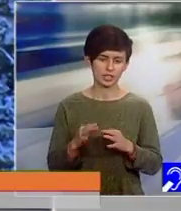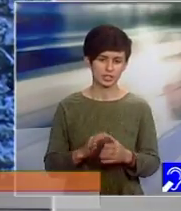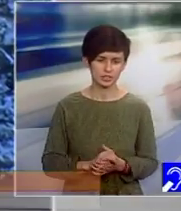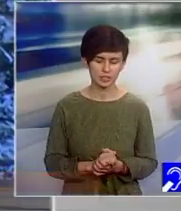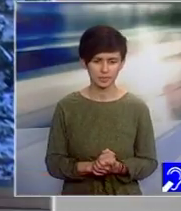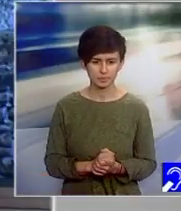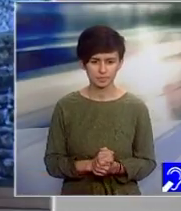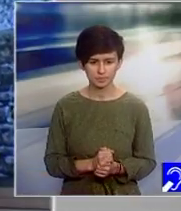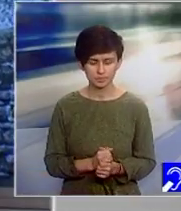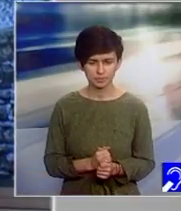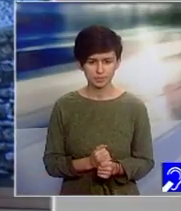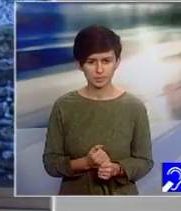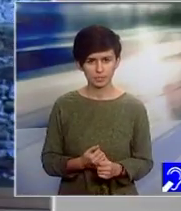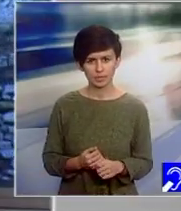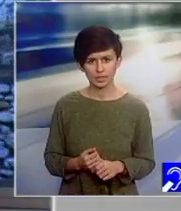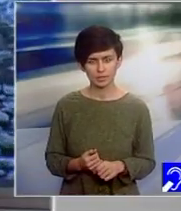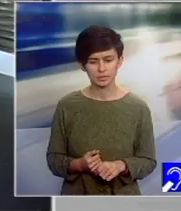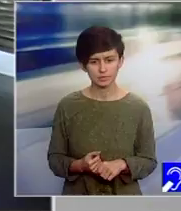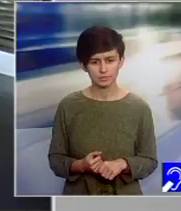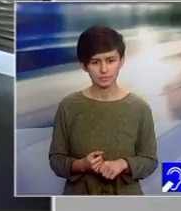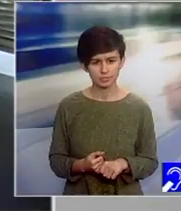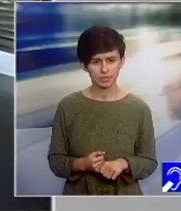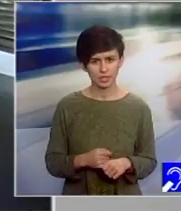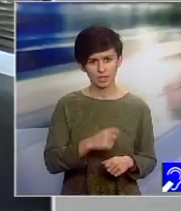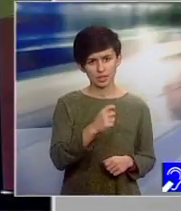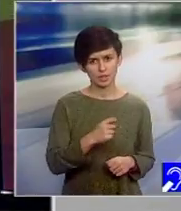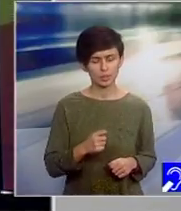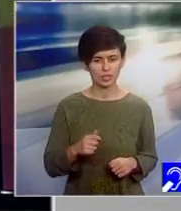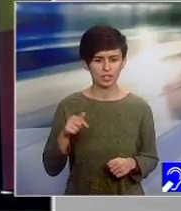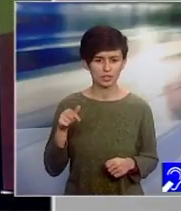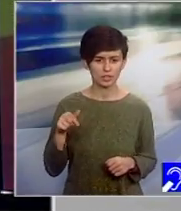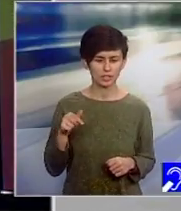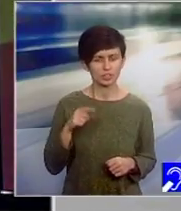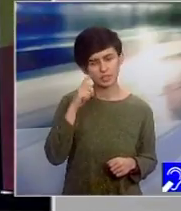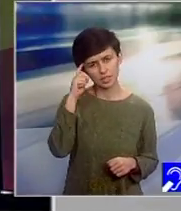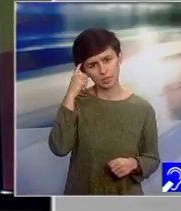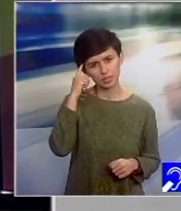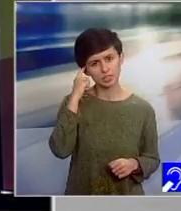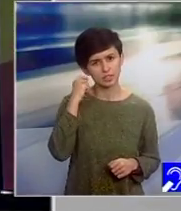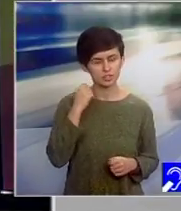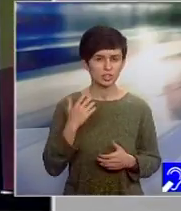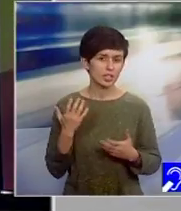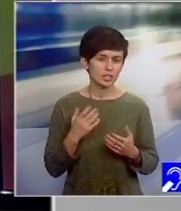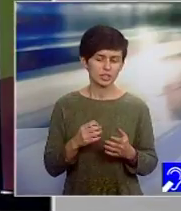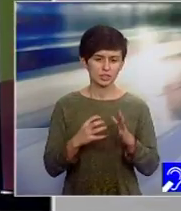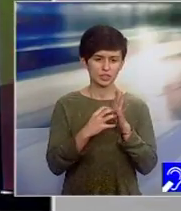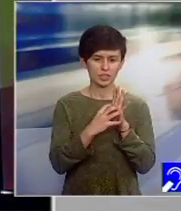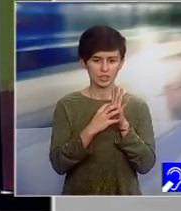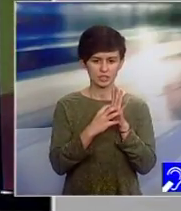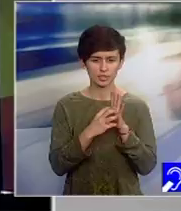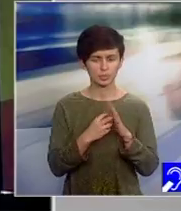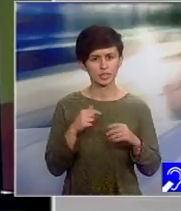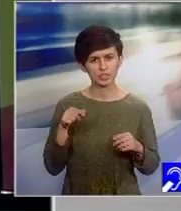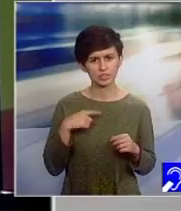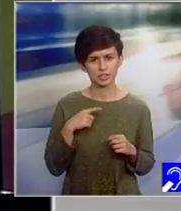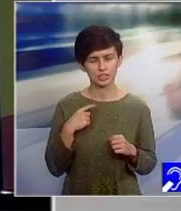povestea, istoria acelui fragment de zid. Acum, la proiectul ăsta, zidul, ne-am gândit și la o treabă simbolică. A fost și un film zid. Zidul este o treabă și